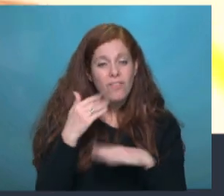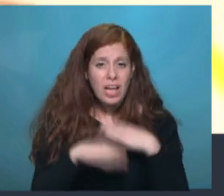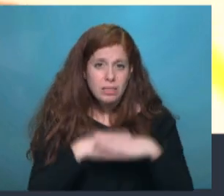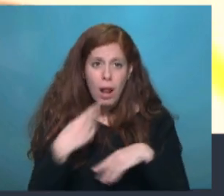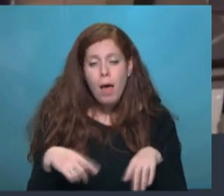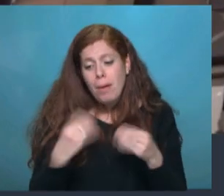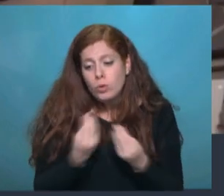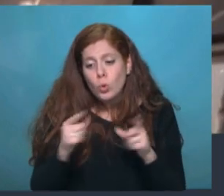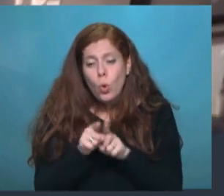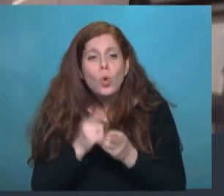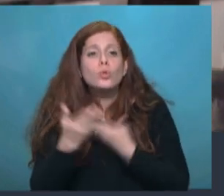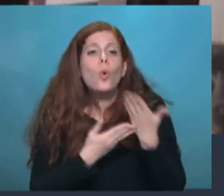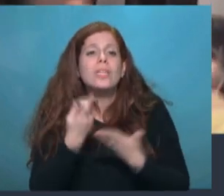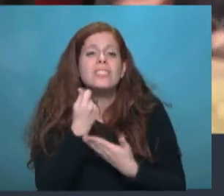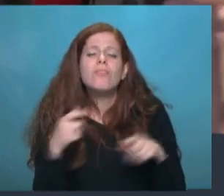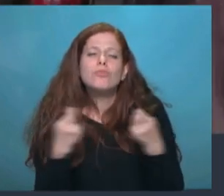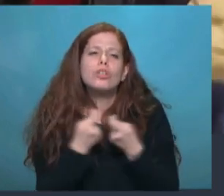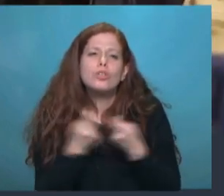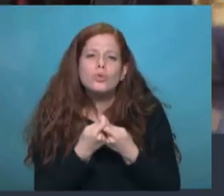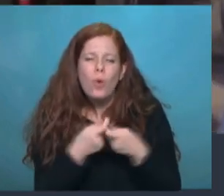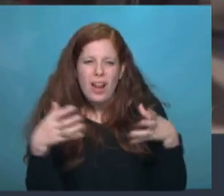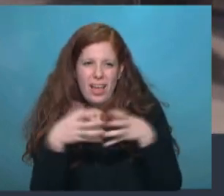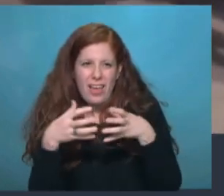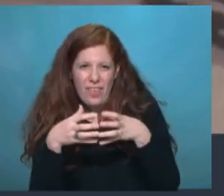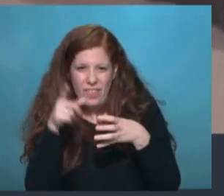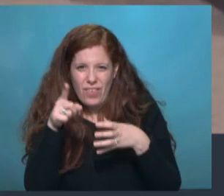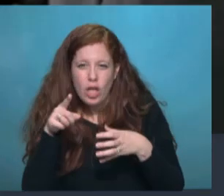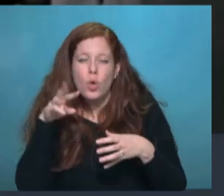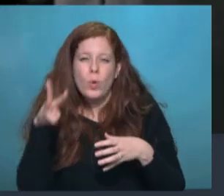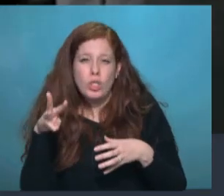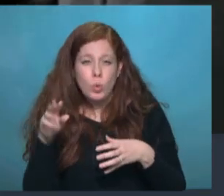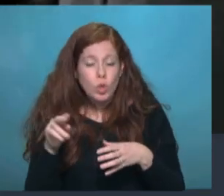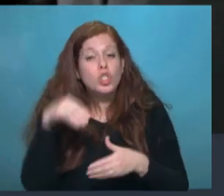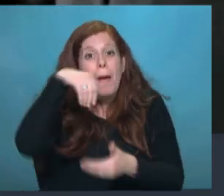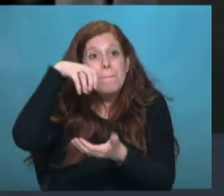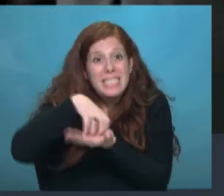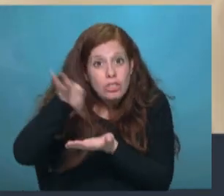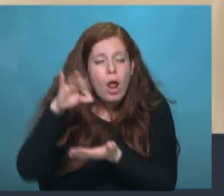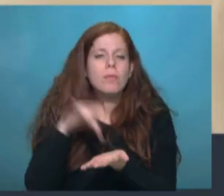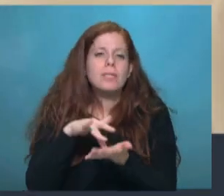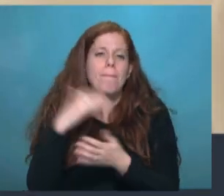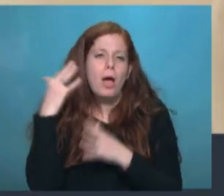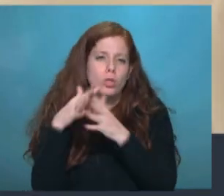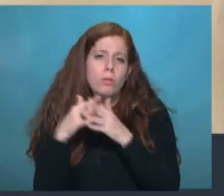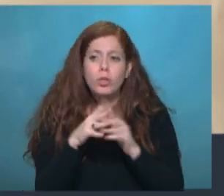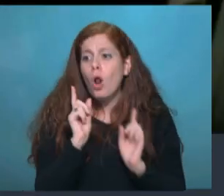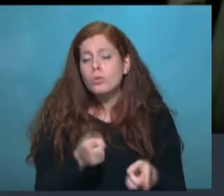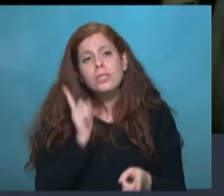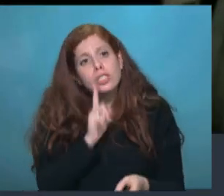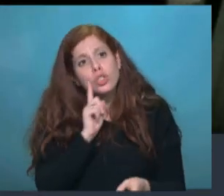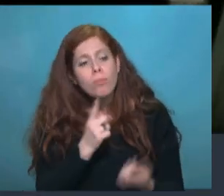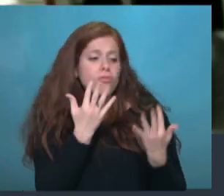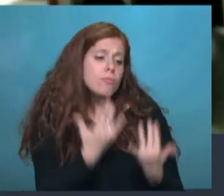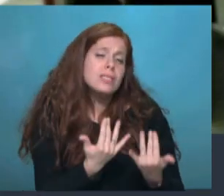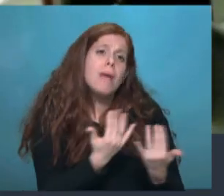שירות כספים שקשור לחברת Western Union שבסיסה בארצות הברית. כל מה שהוא צריך הוא שם ומספר חשבון של אחד